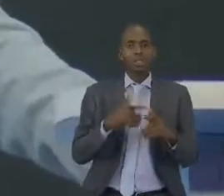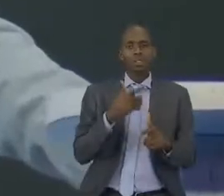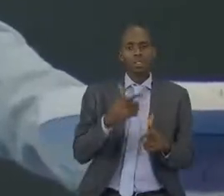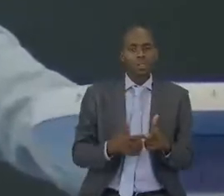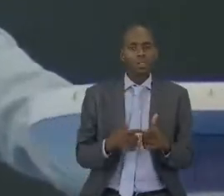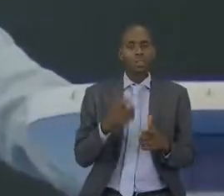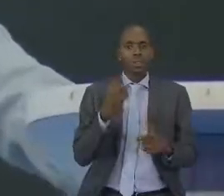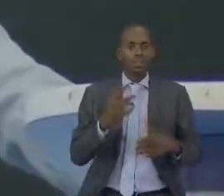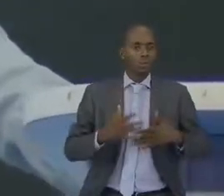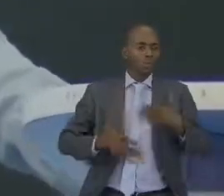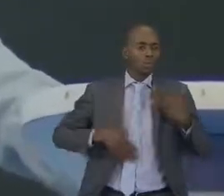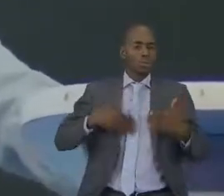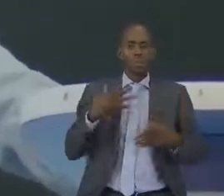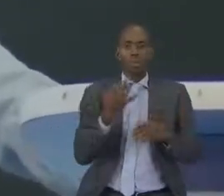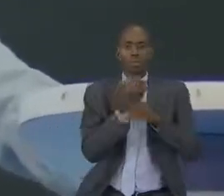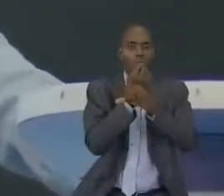la joie du salut,